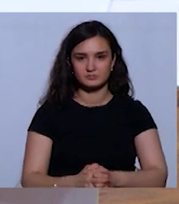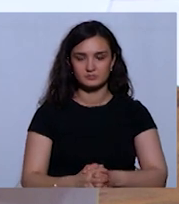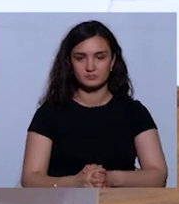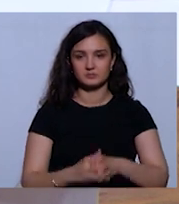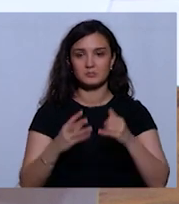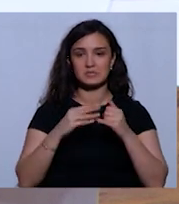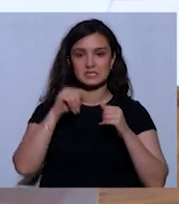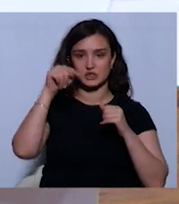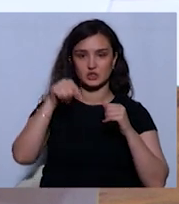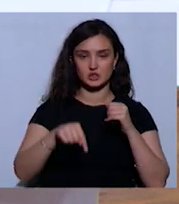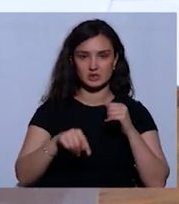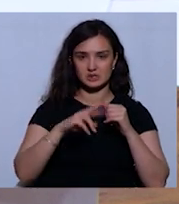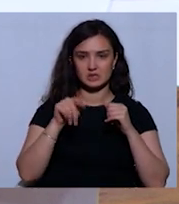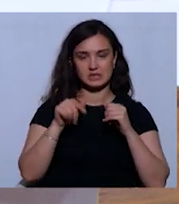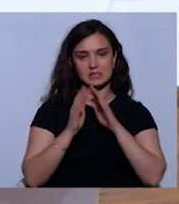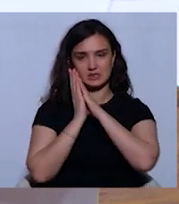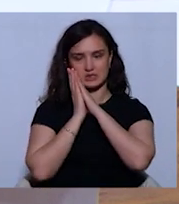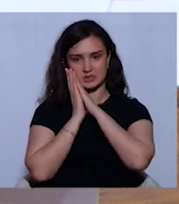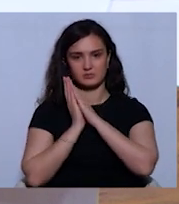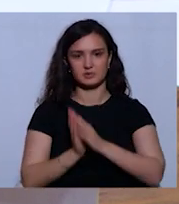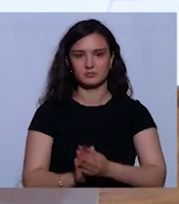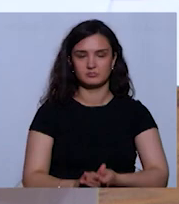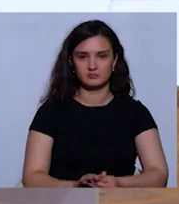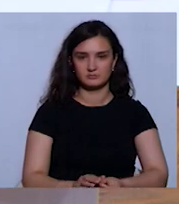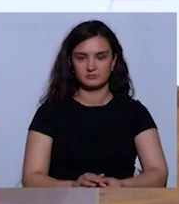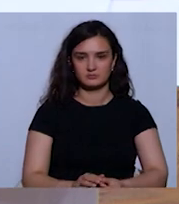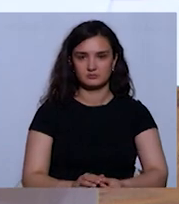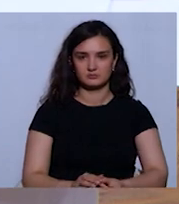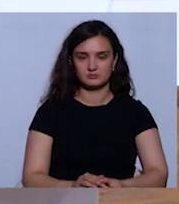მიწაში ჩადის და იქ იძინებს.